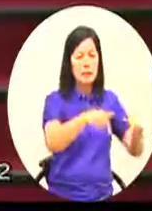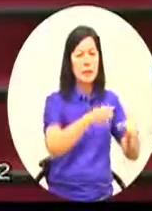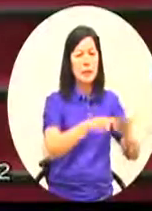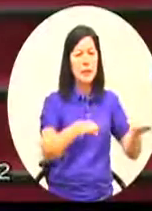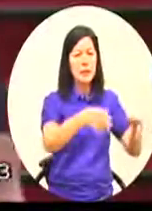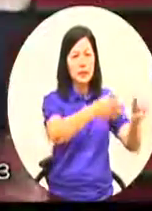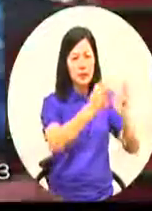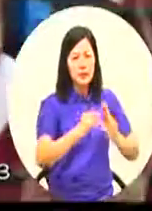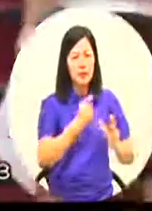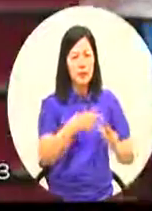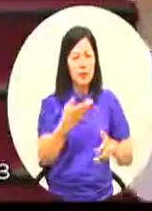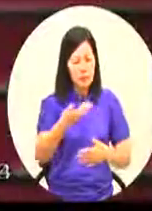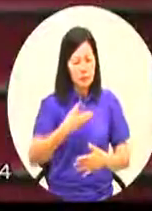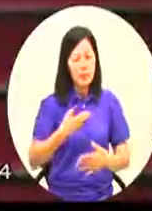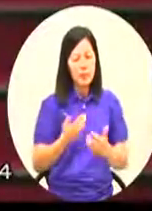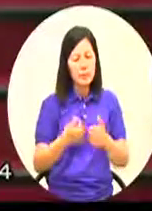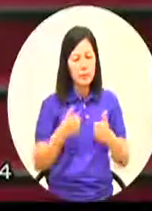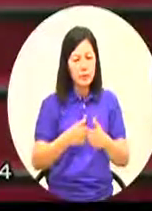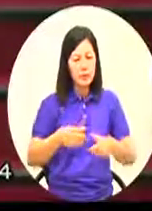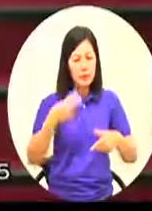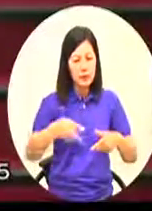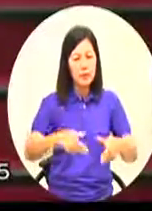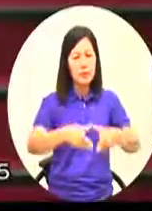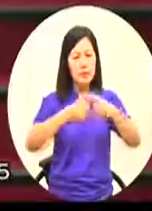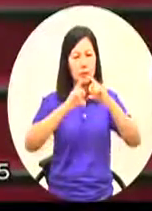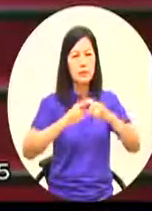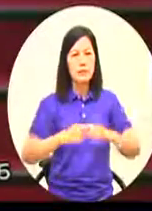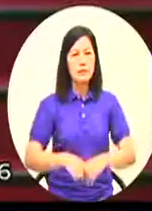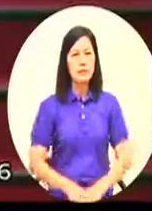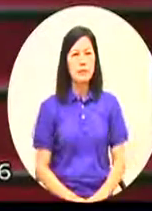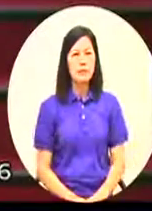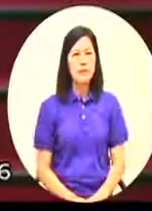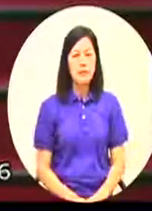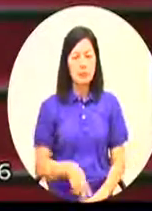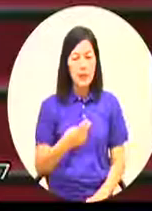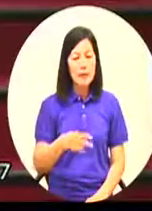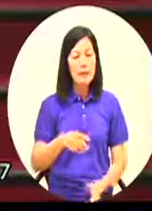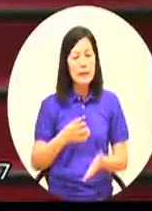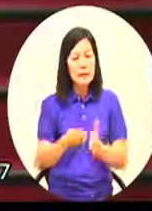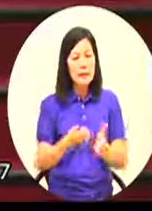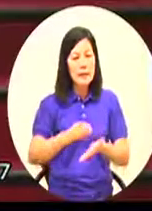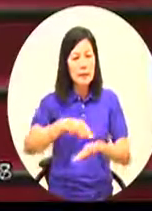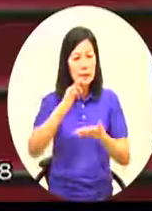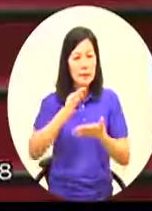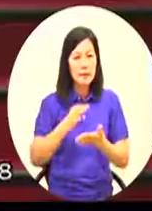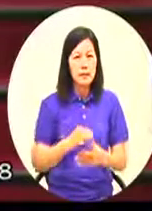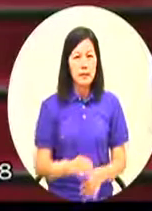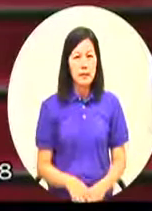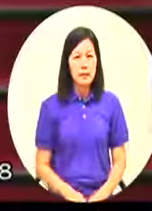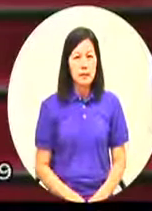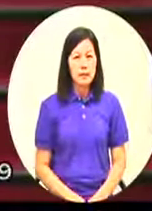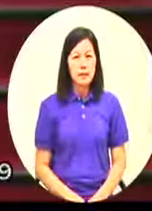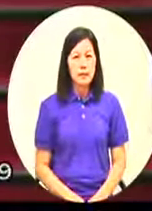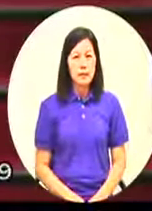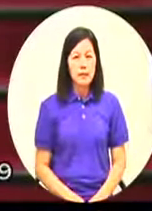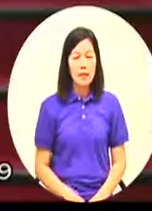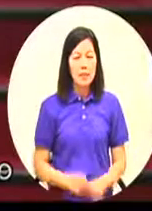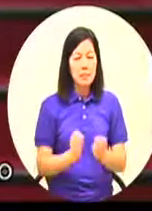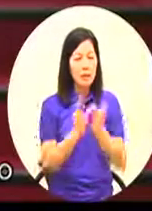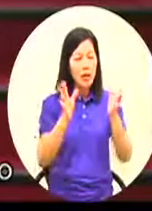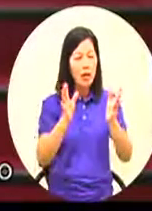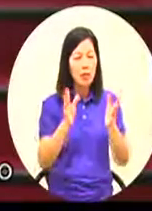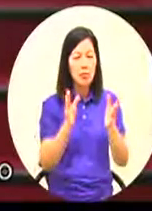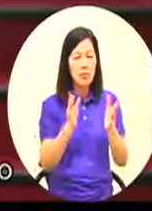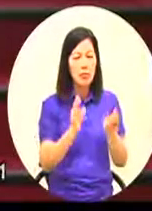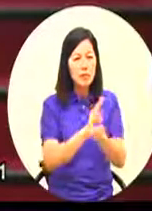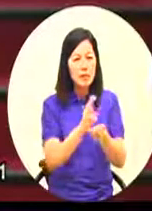了哈。那刚才我们所提到的并不是说排斥茂林了哈，我刚才也提到